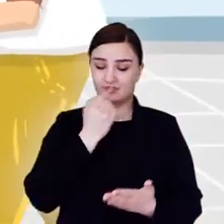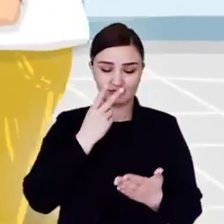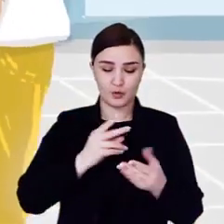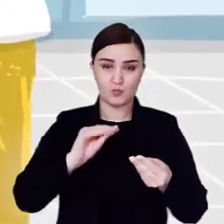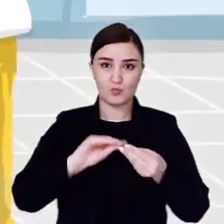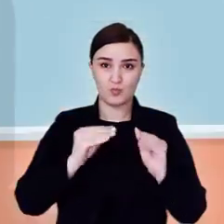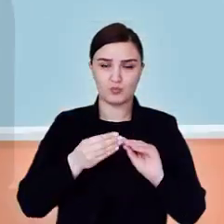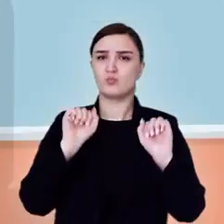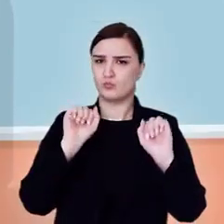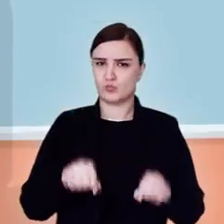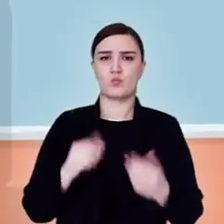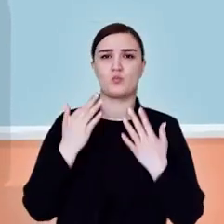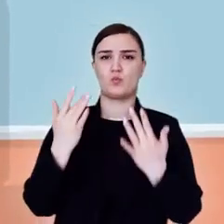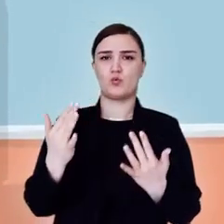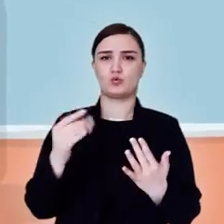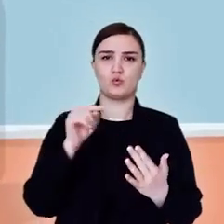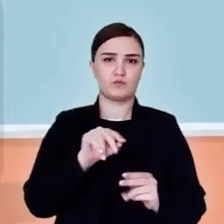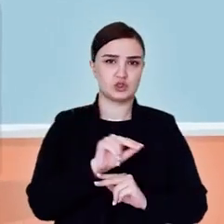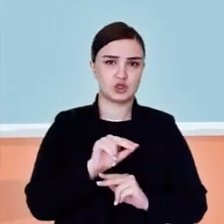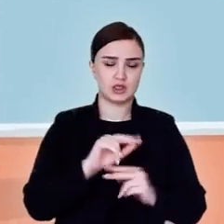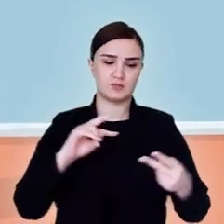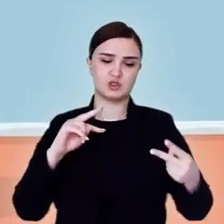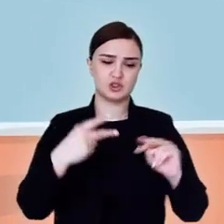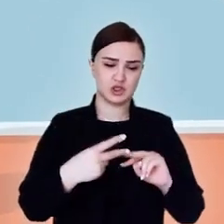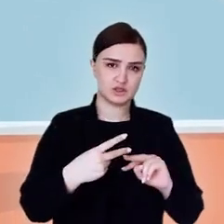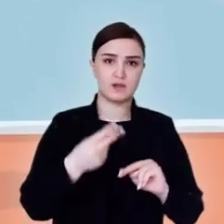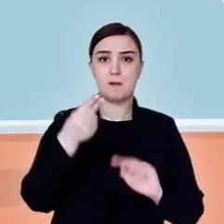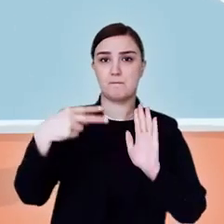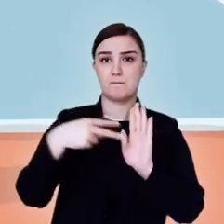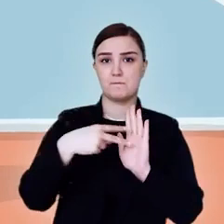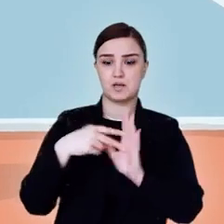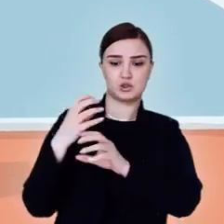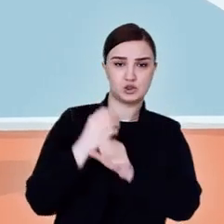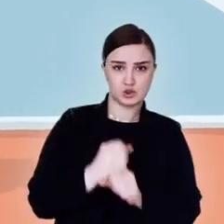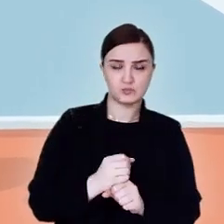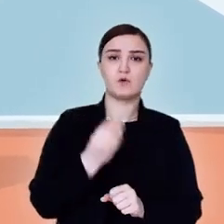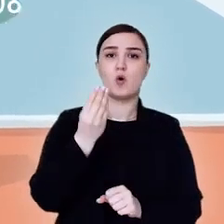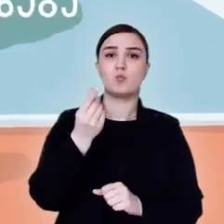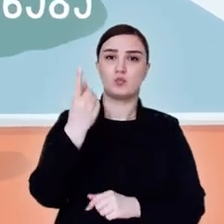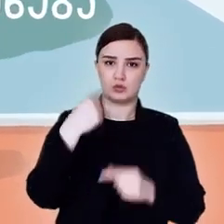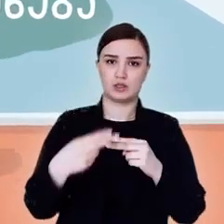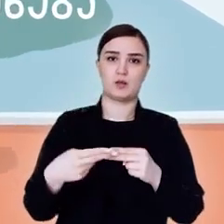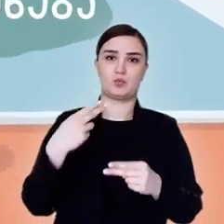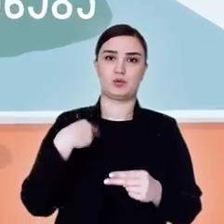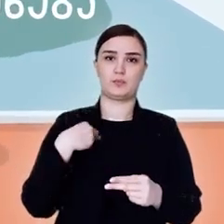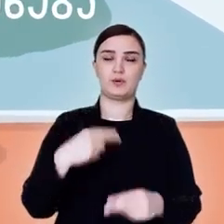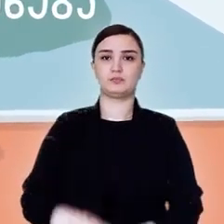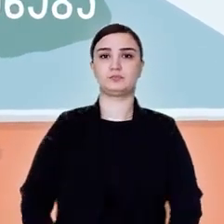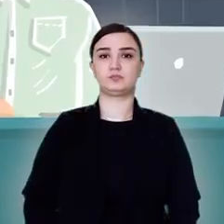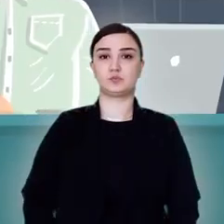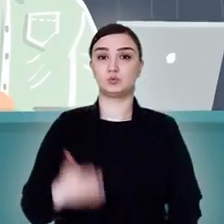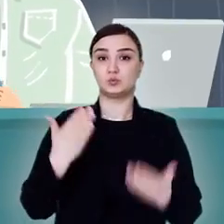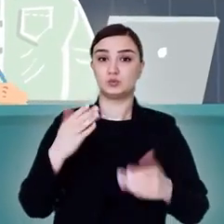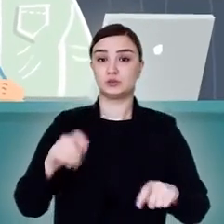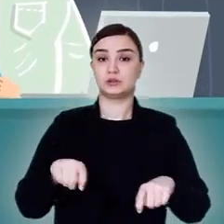თუ შეძენილი ნივთი ნაკლოვანია, შეგიძლია მოითხოვო შეკეთება, შეცვლა, ფასის შემცირება ან თანხის დაბრუნება.